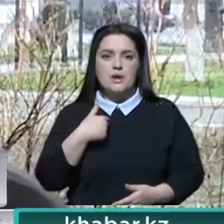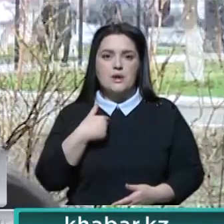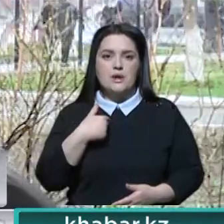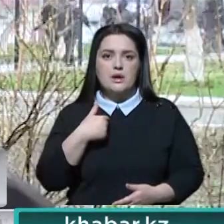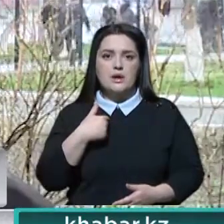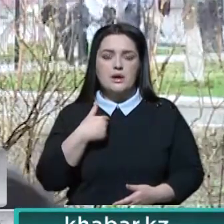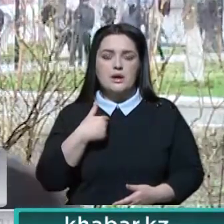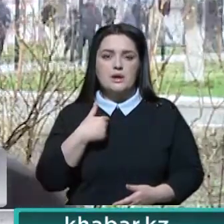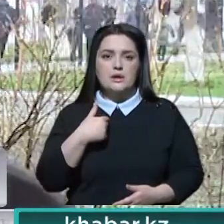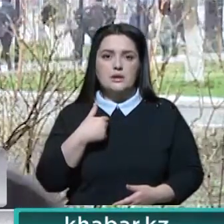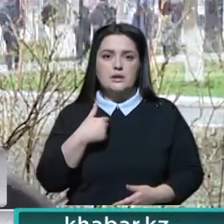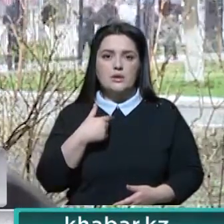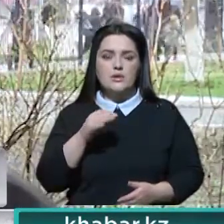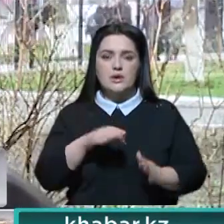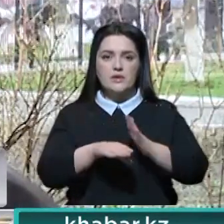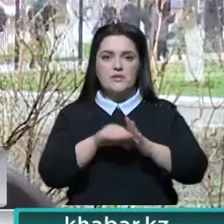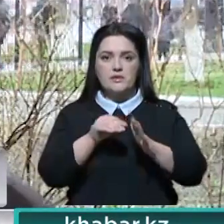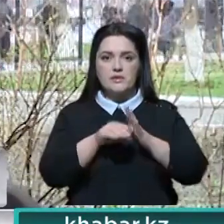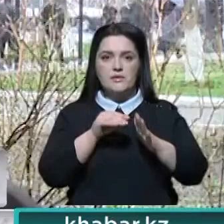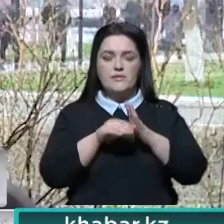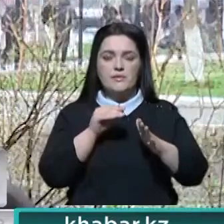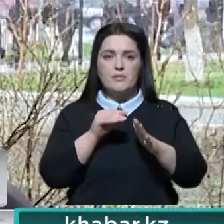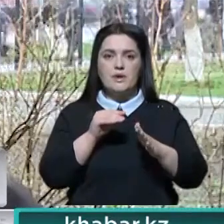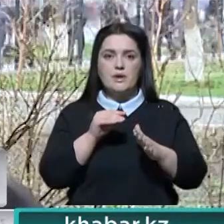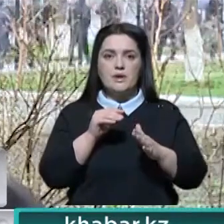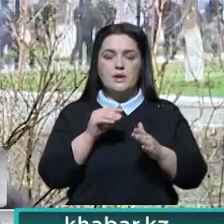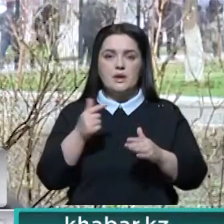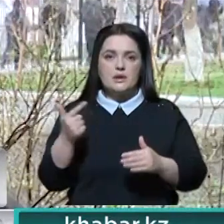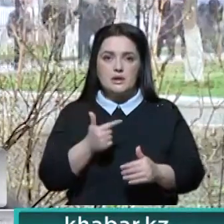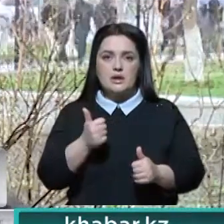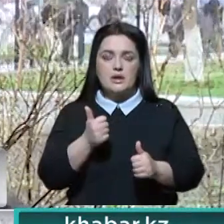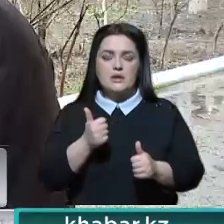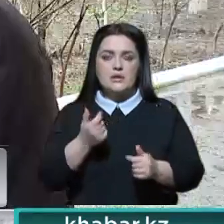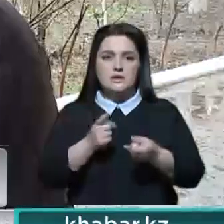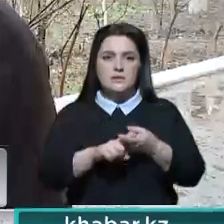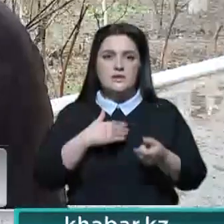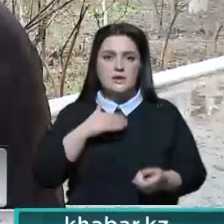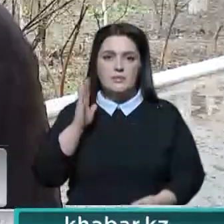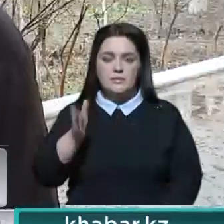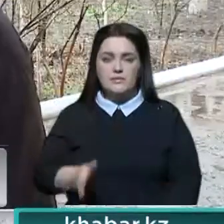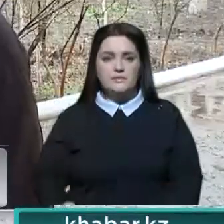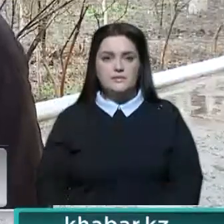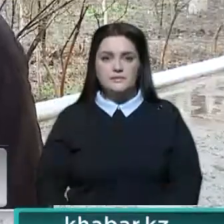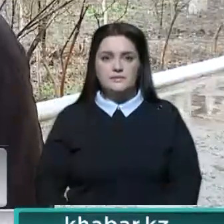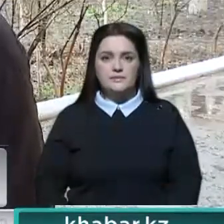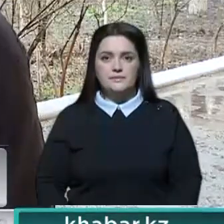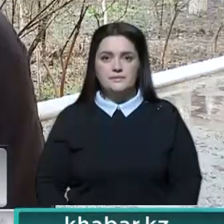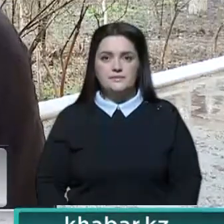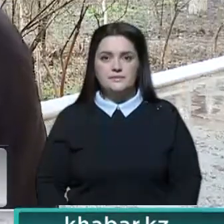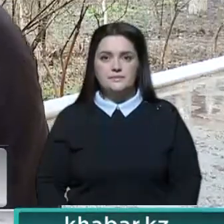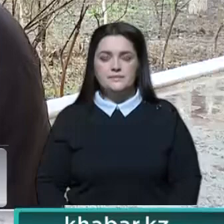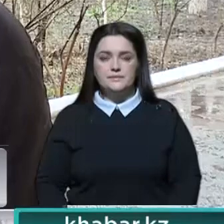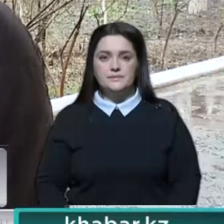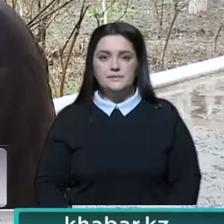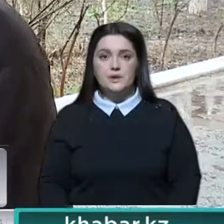что я считаю, что от выбора каждого гражданина нашей страны зависит наше будущее. Ну, мне кажется, стоит обратить внимание